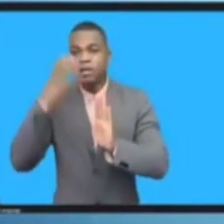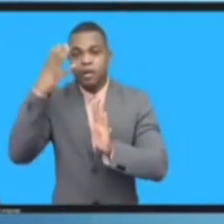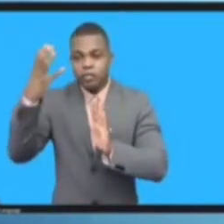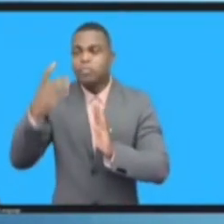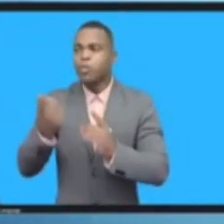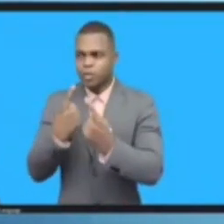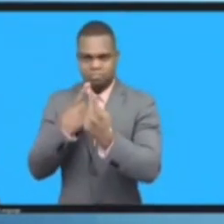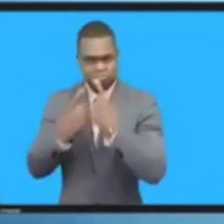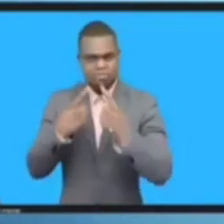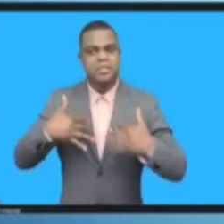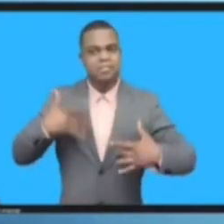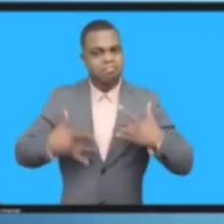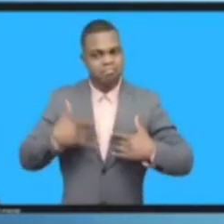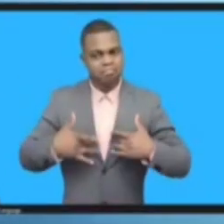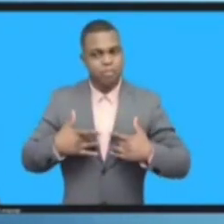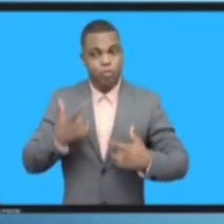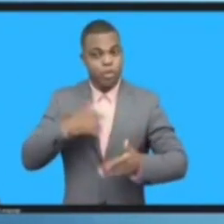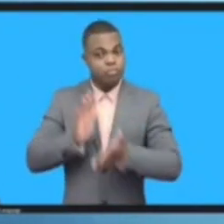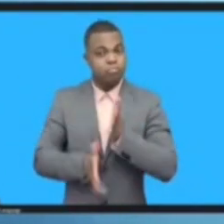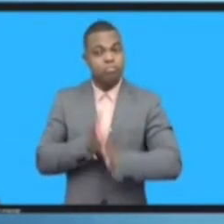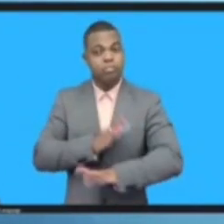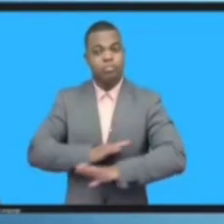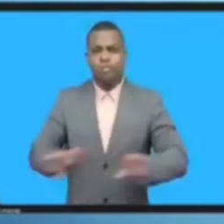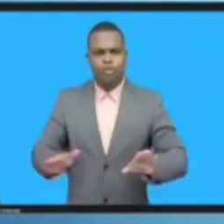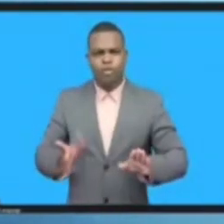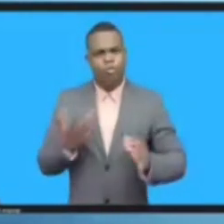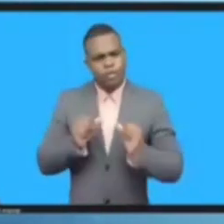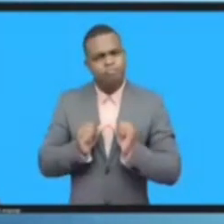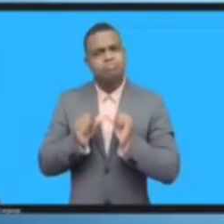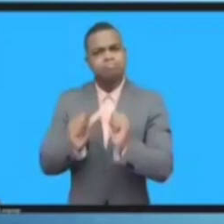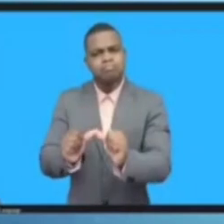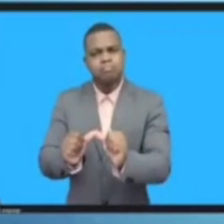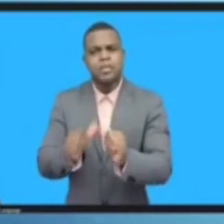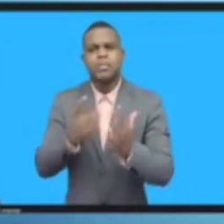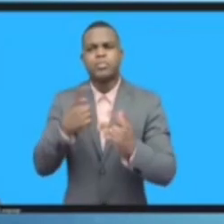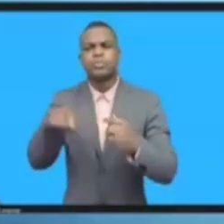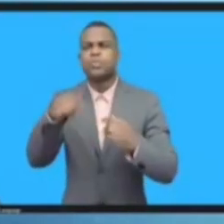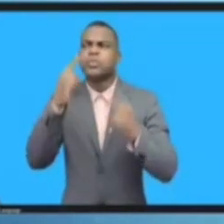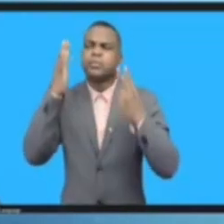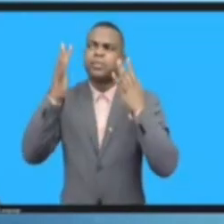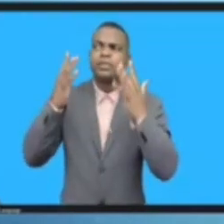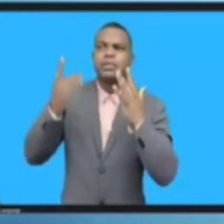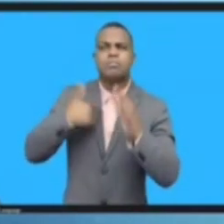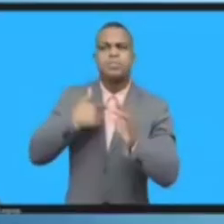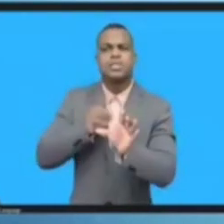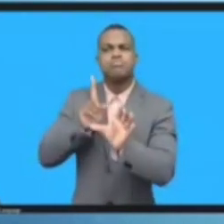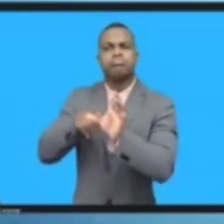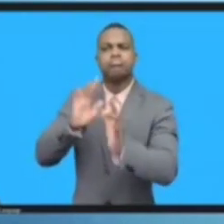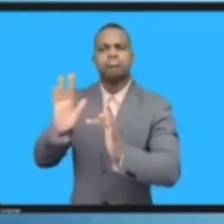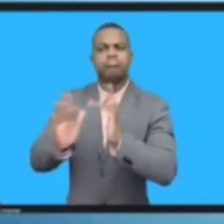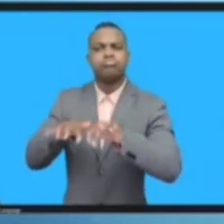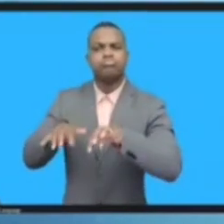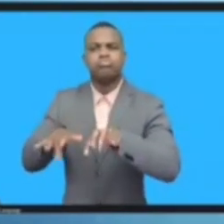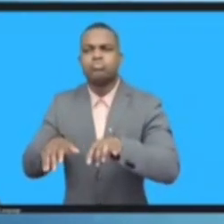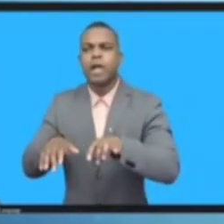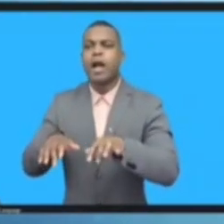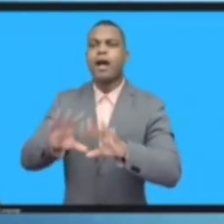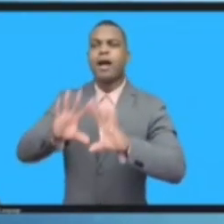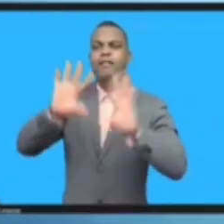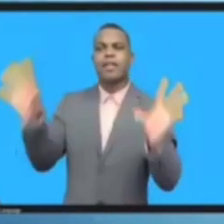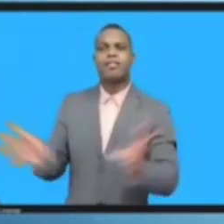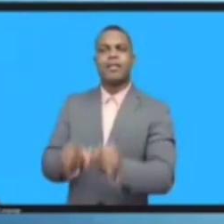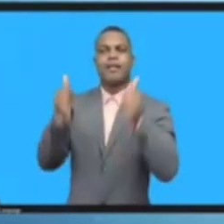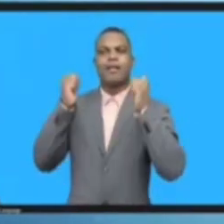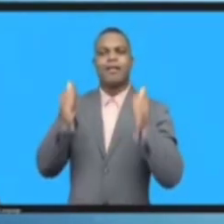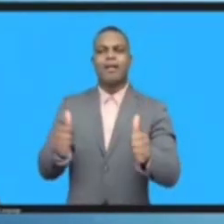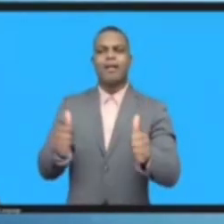Si vous êtes sur Internet, c'est que vous parlez anglais, étant donné qu'une grande majorité du contenu, au-delà de 80%,